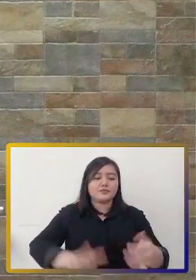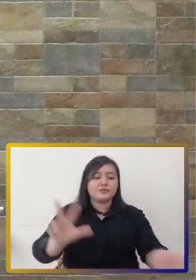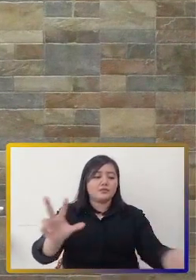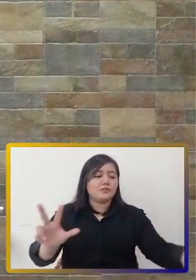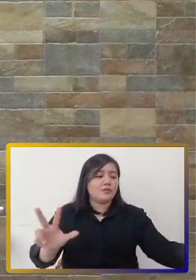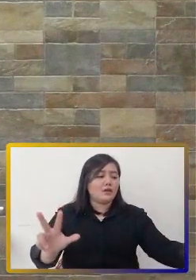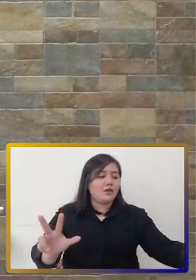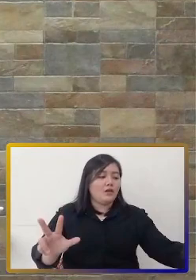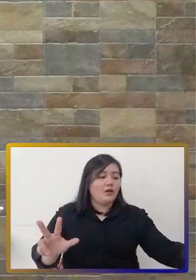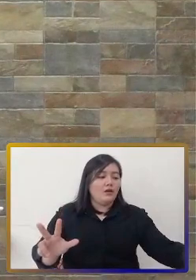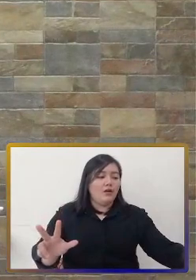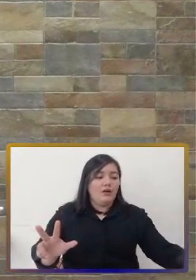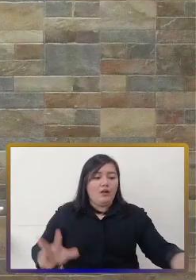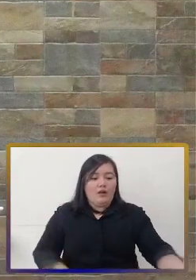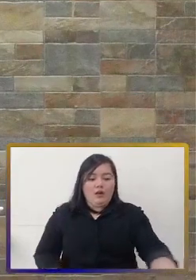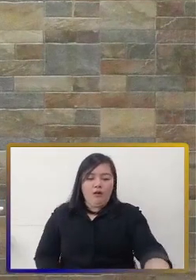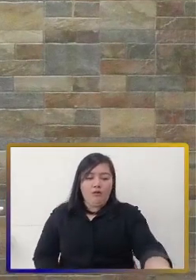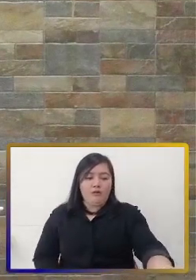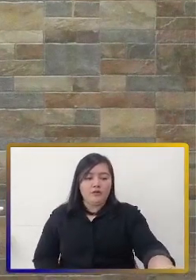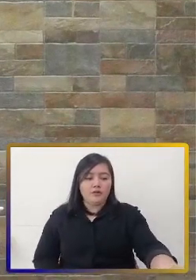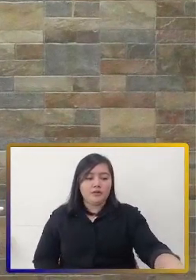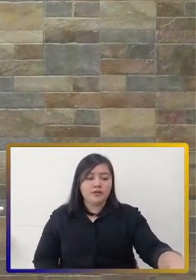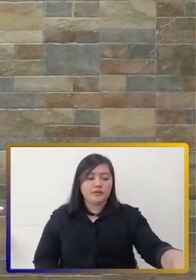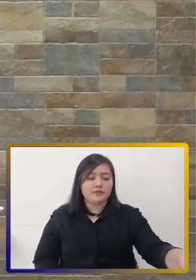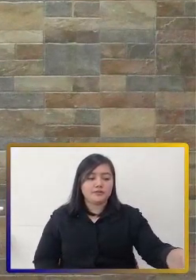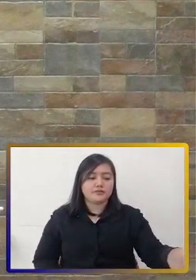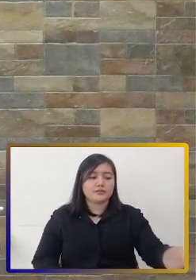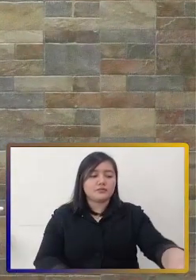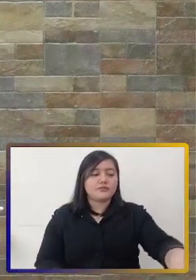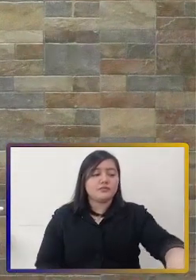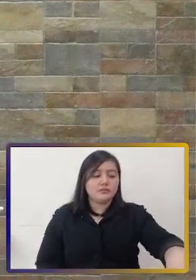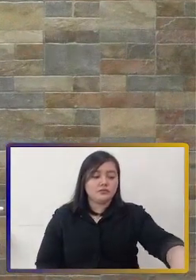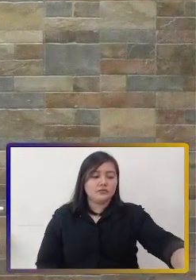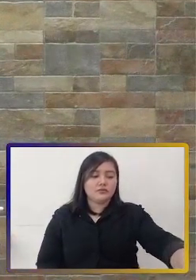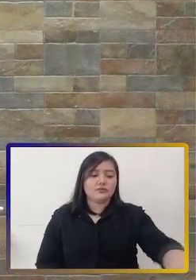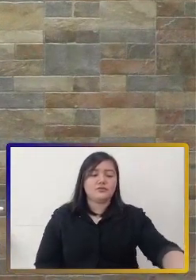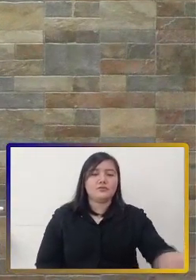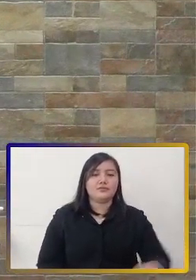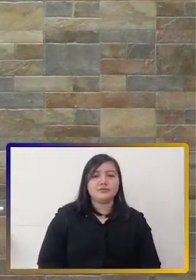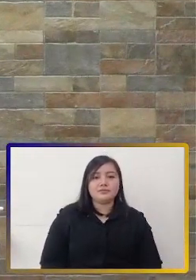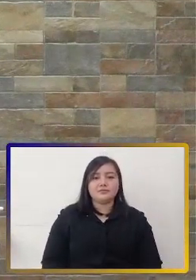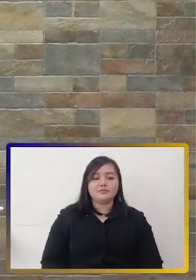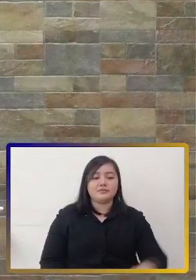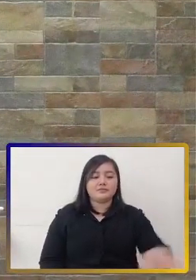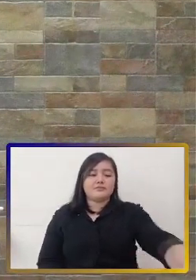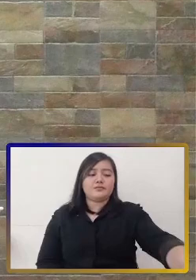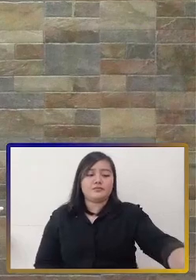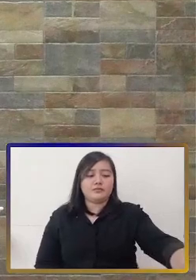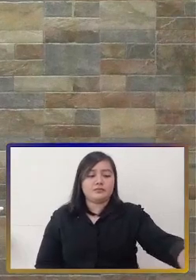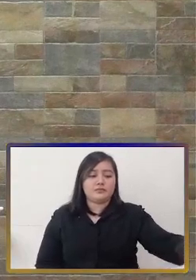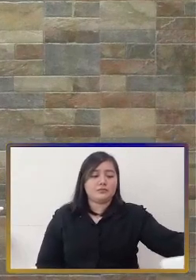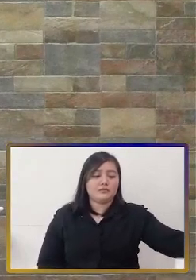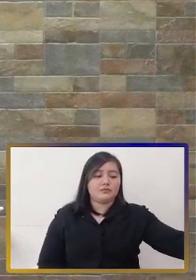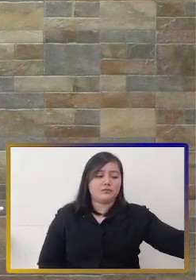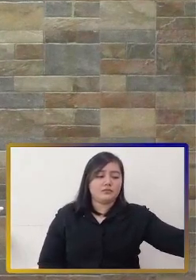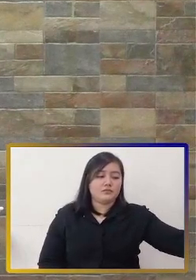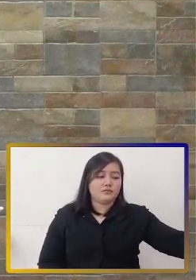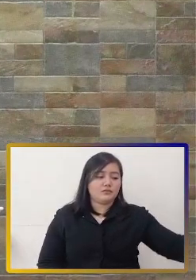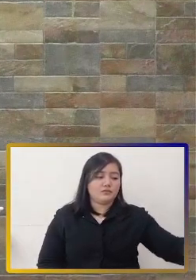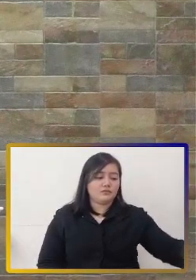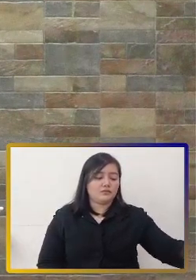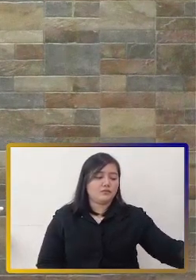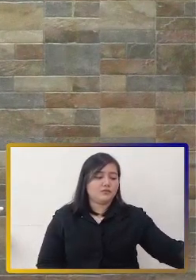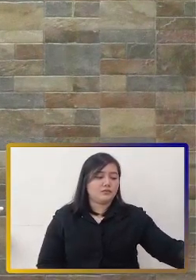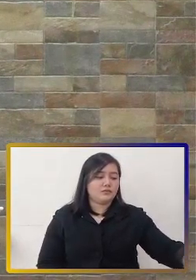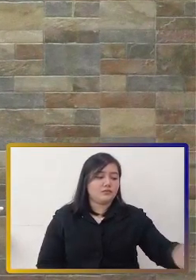Oh, let me read first. Dito po sa verse number 1. Therefore, my beloved brethren, ito po yung sulat ni Apostle Paul to the church at